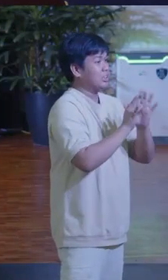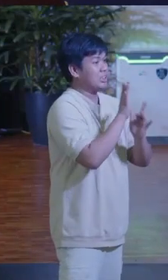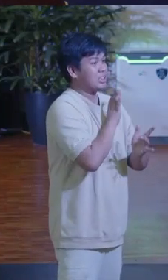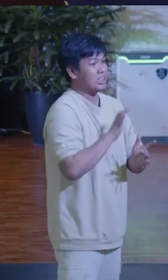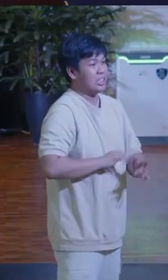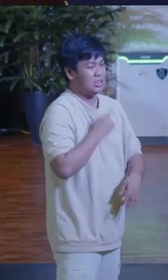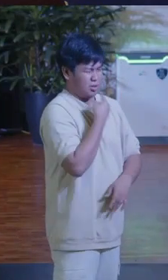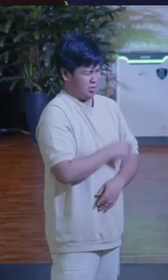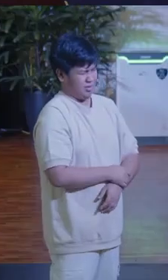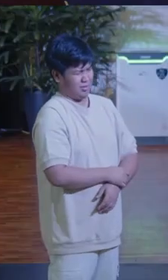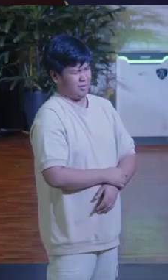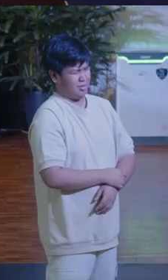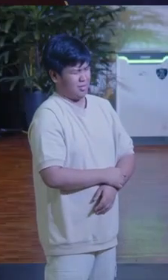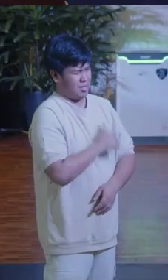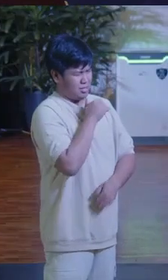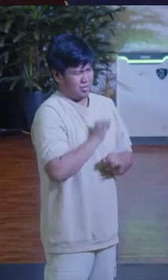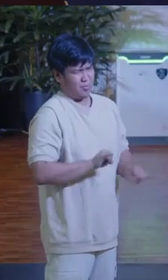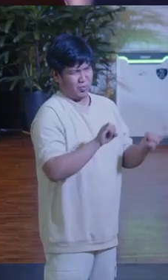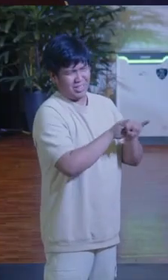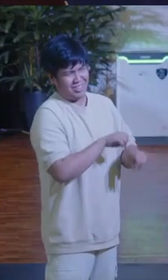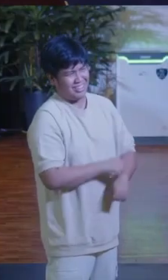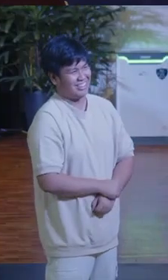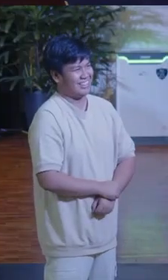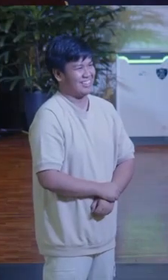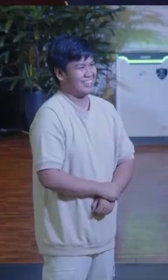ng pakikisama.